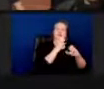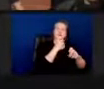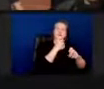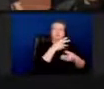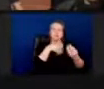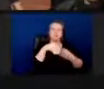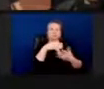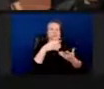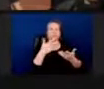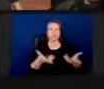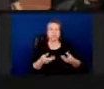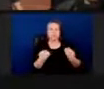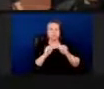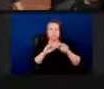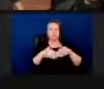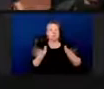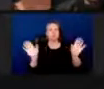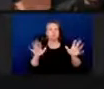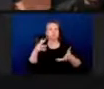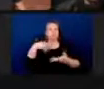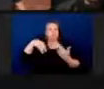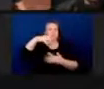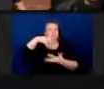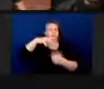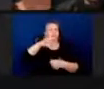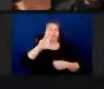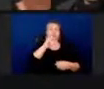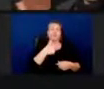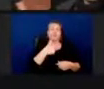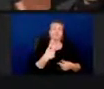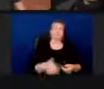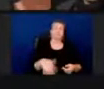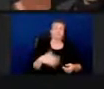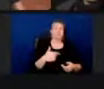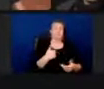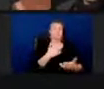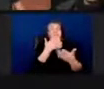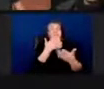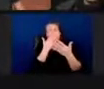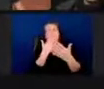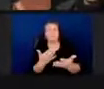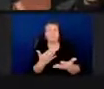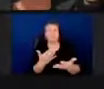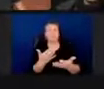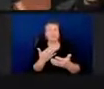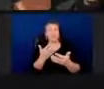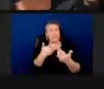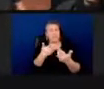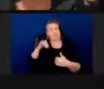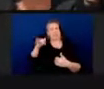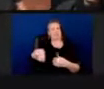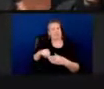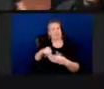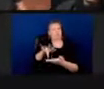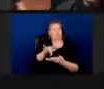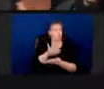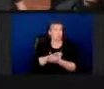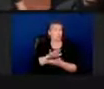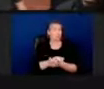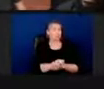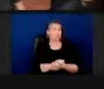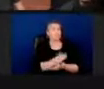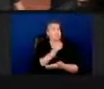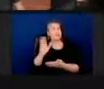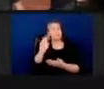Siwezi kuelezea namna ambavyo ninafurahia utekelezaji wa mpango huu.